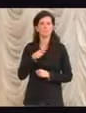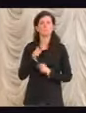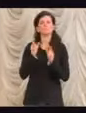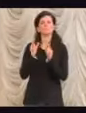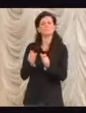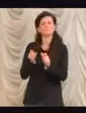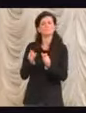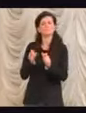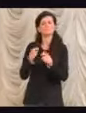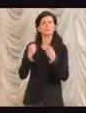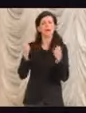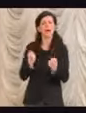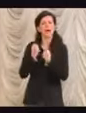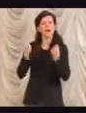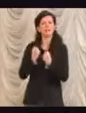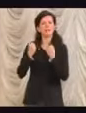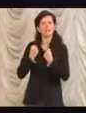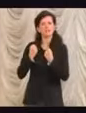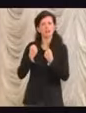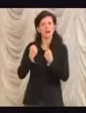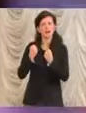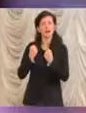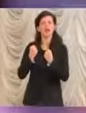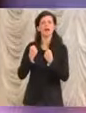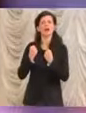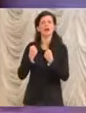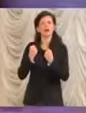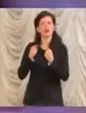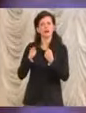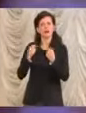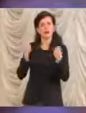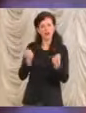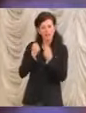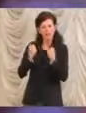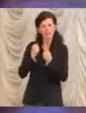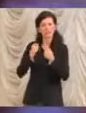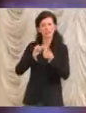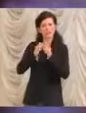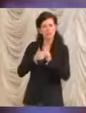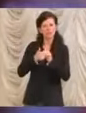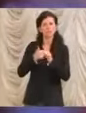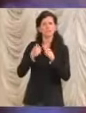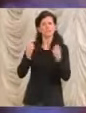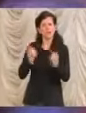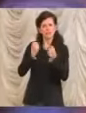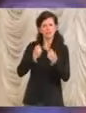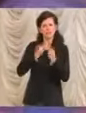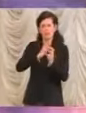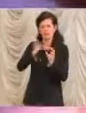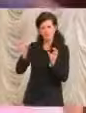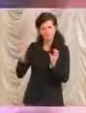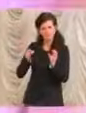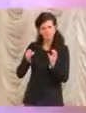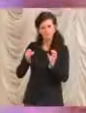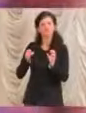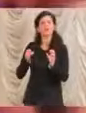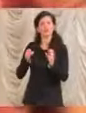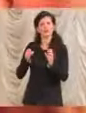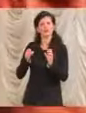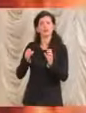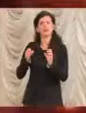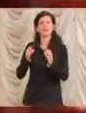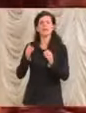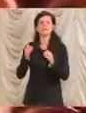e ordine e grado e poi attorno a questo corto circuito forse interpretativo che si era creato sulla cosiddetta ora